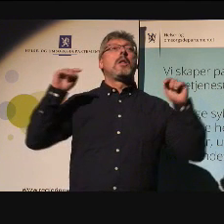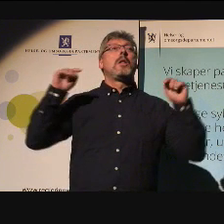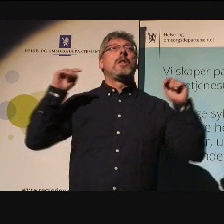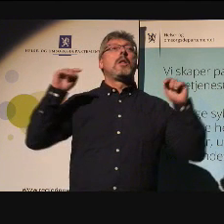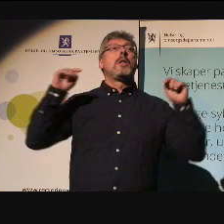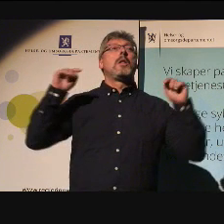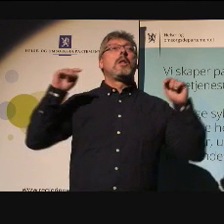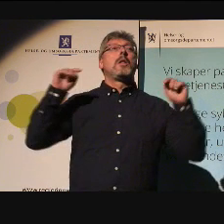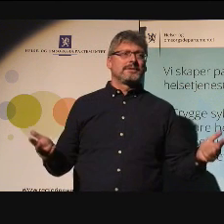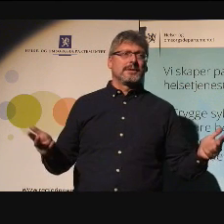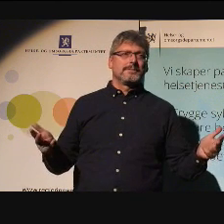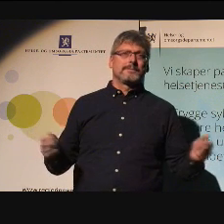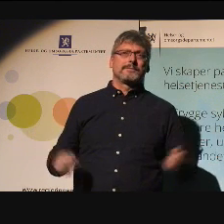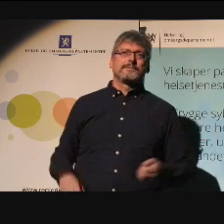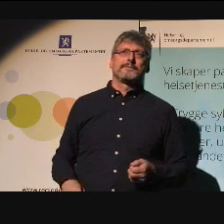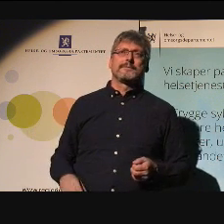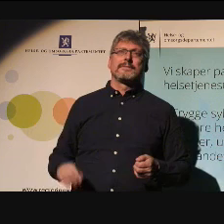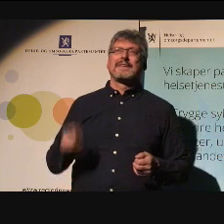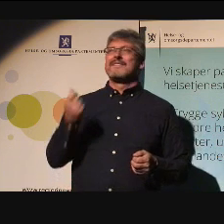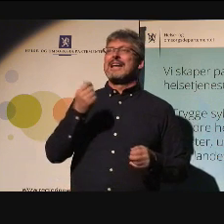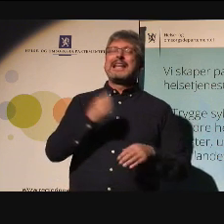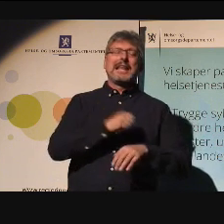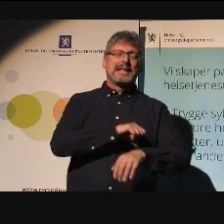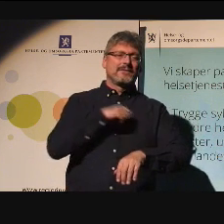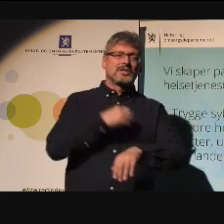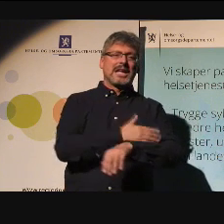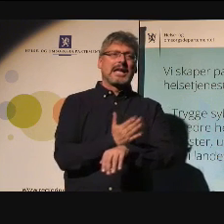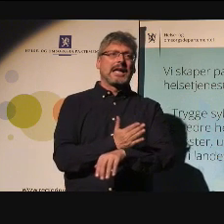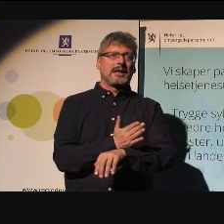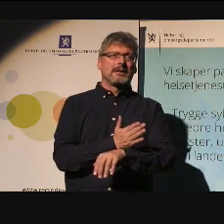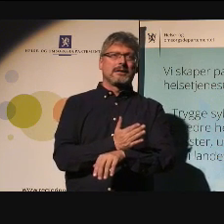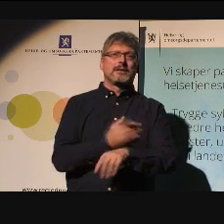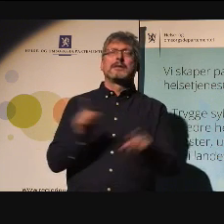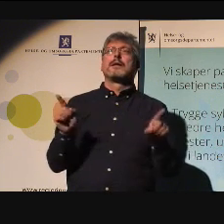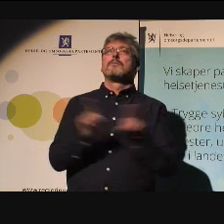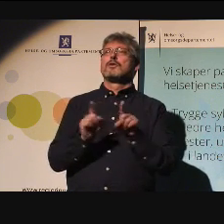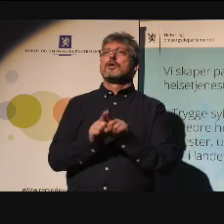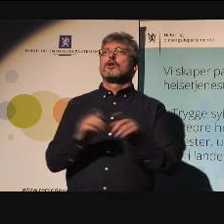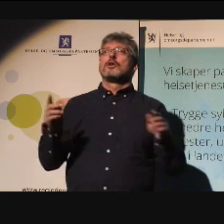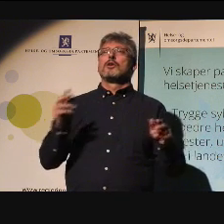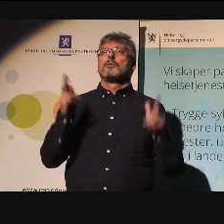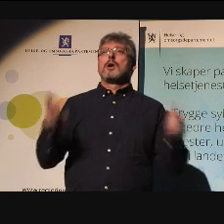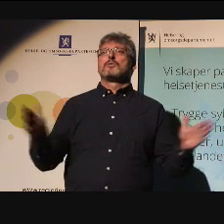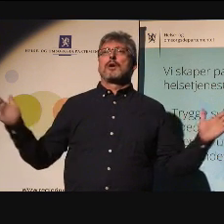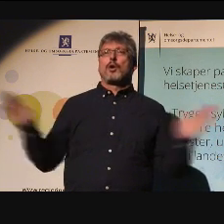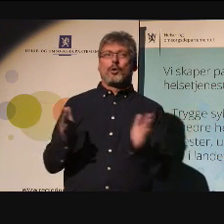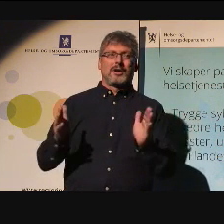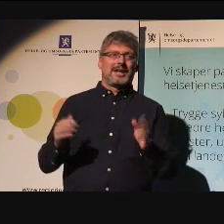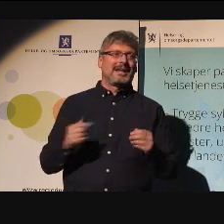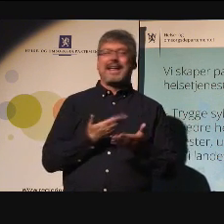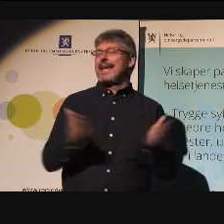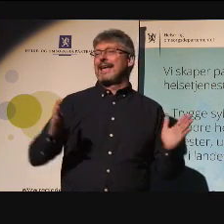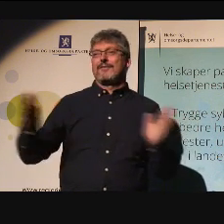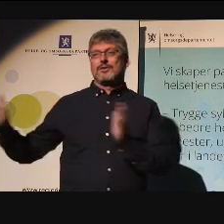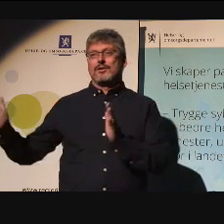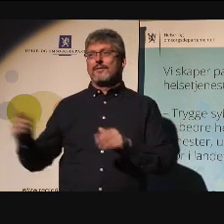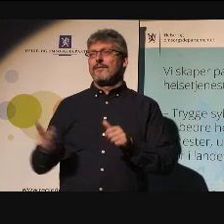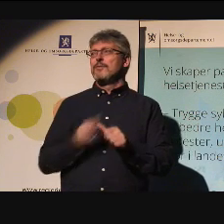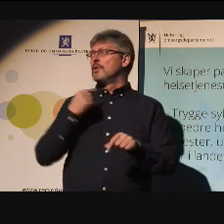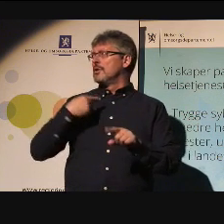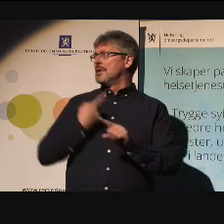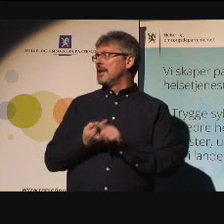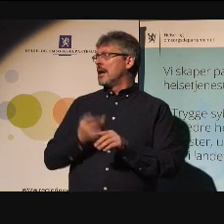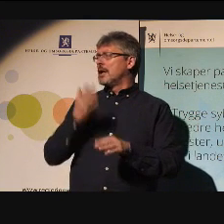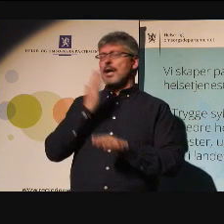pause. Vi bittelitt grann bak tidsskjema. Det betyr at pausen blir kortere, ikke forsøvet. Vi begynner igjen her